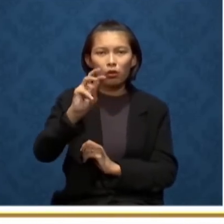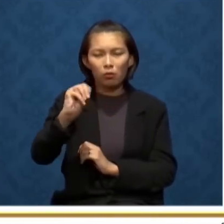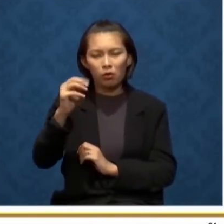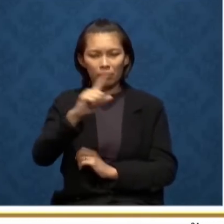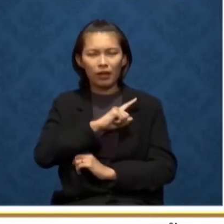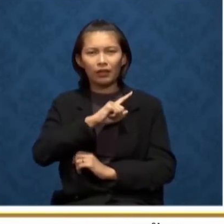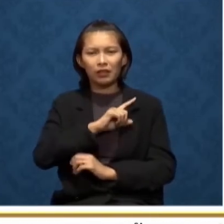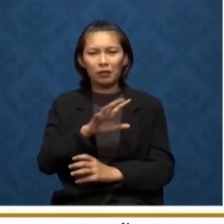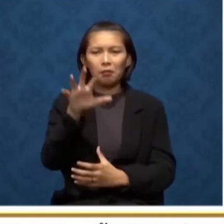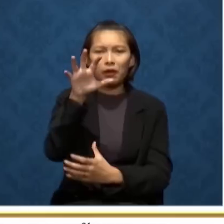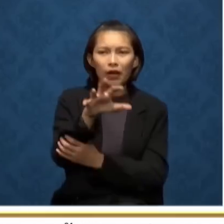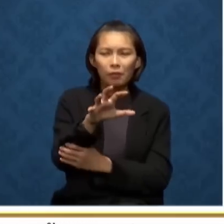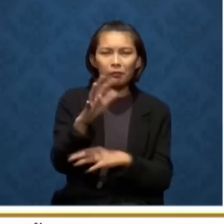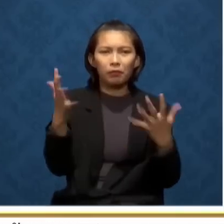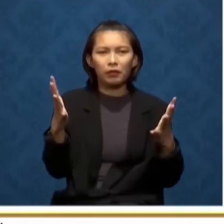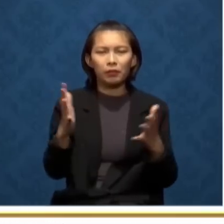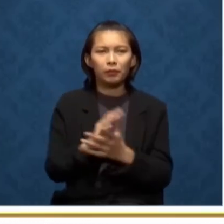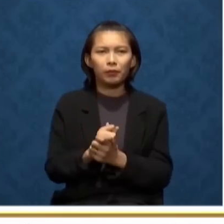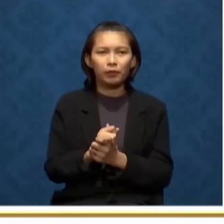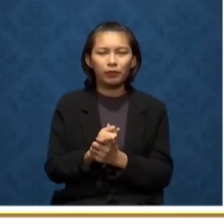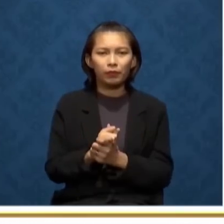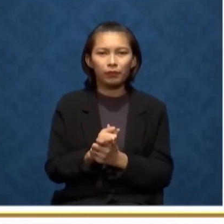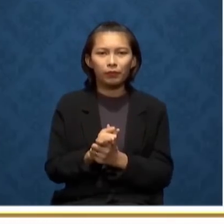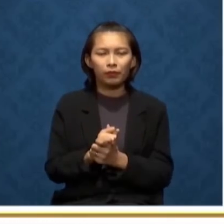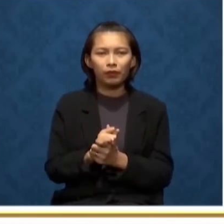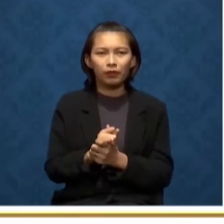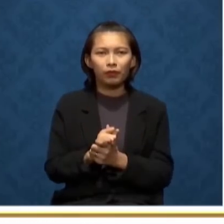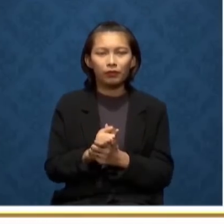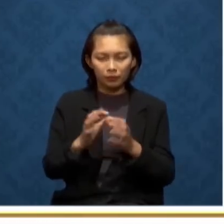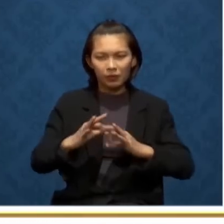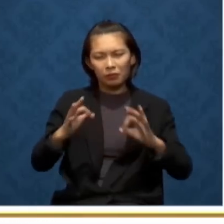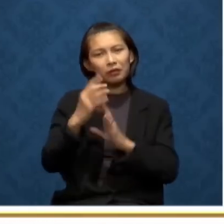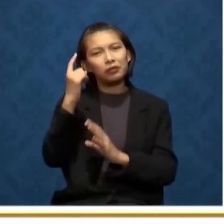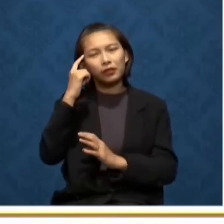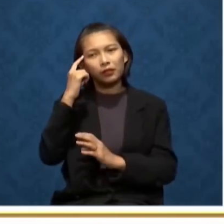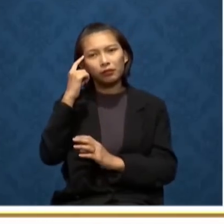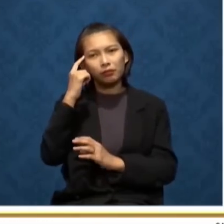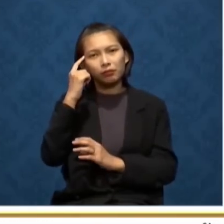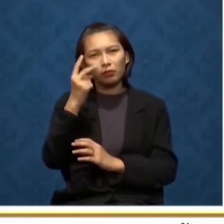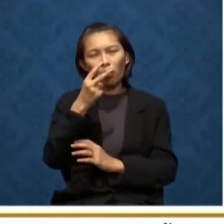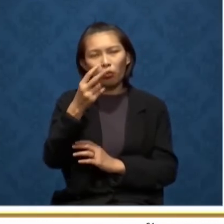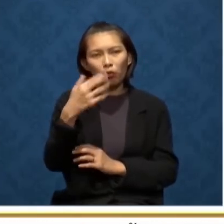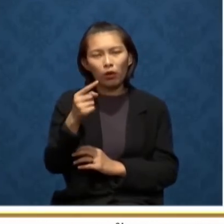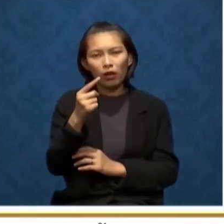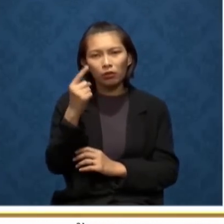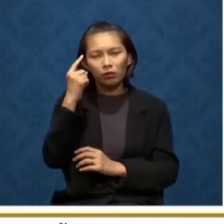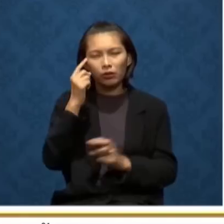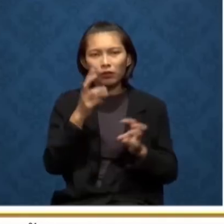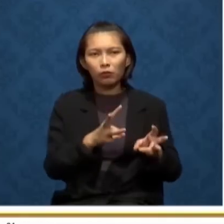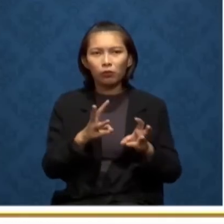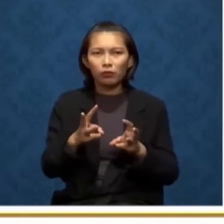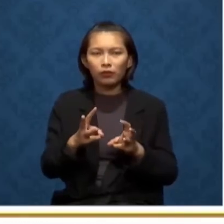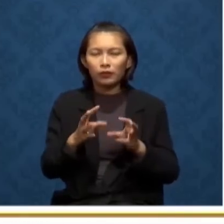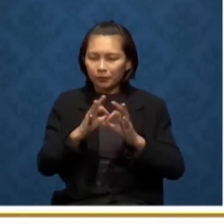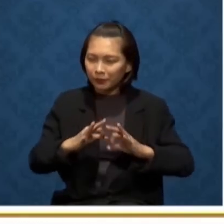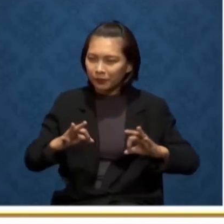ในการบงครับบญชาหนอยงหนๆกรรณนมีควเหวากรสม. ควรจะแ้งต่คร